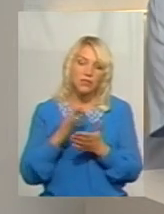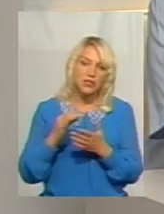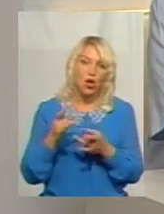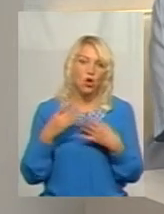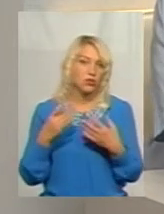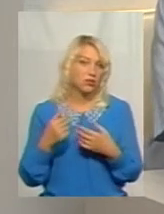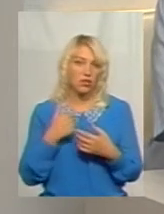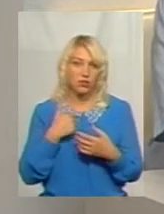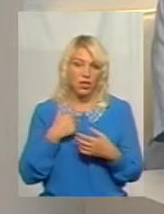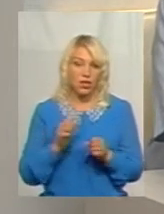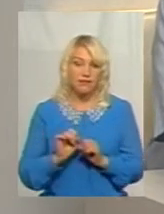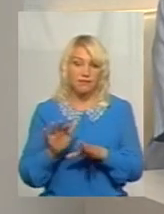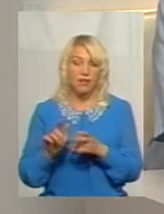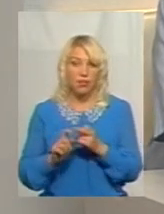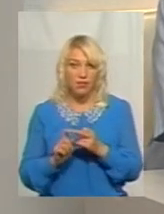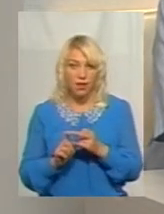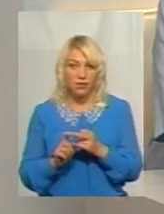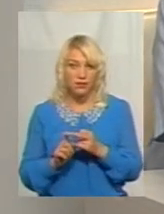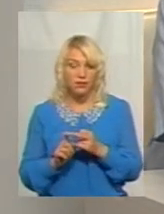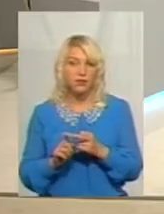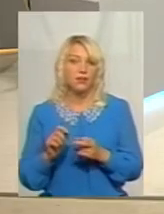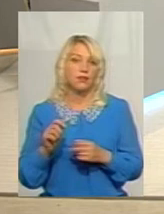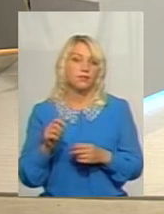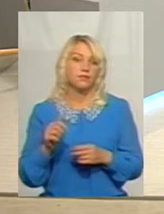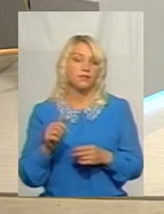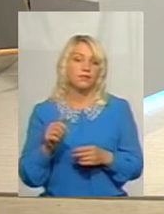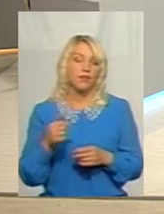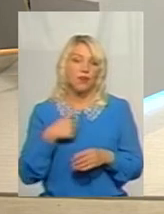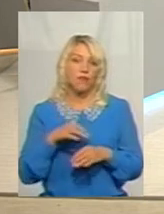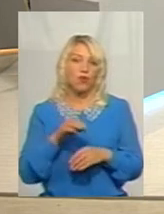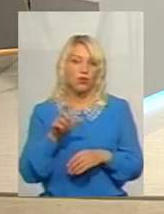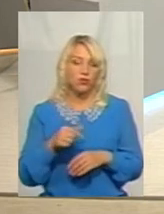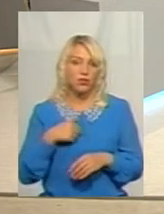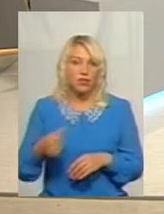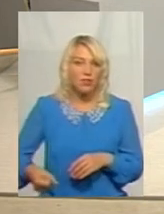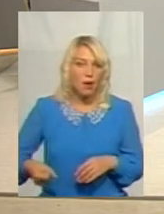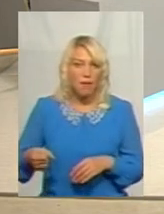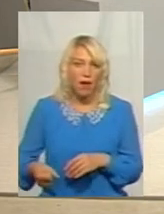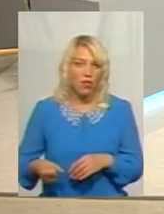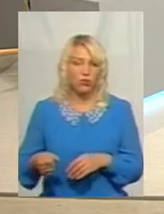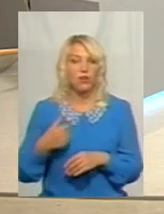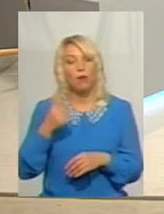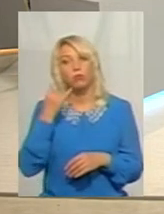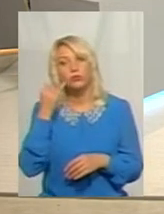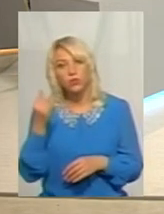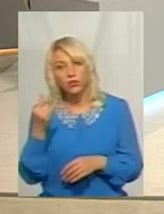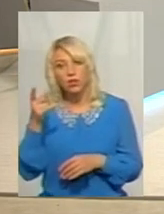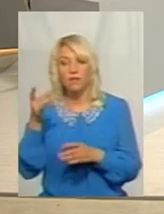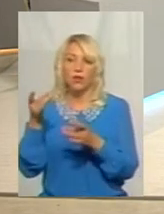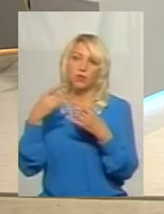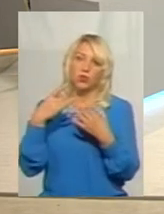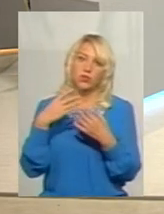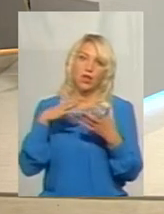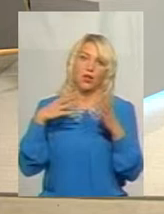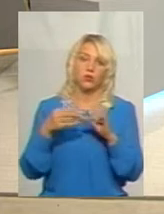розкаже, все, я здала аналізи. Я хвора людина, я на палості, я до неї подзвонила, вона мені сказала